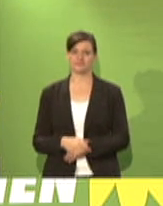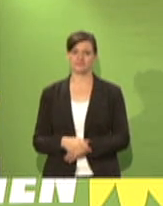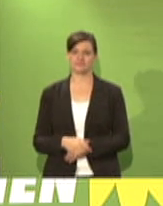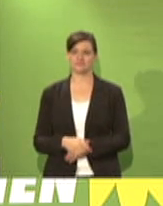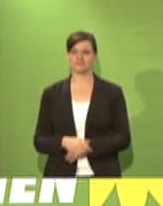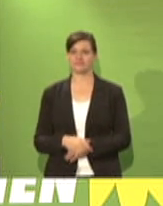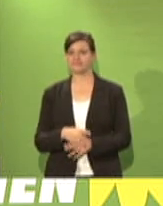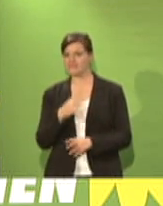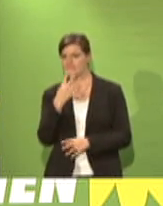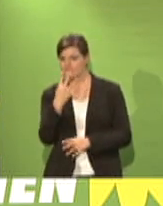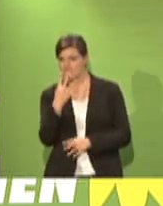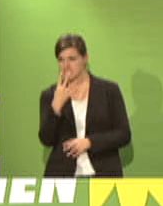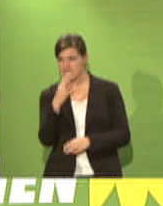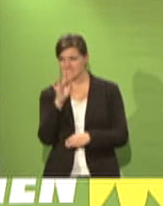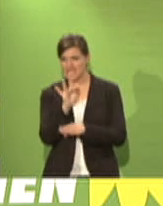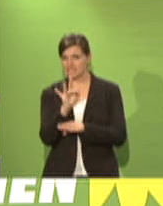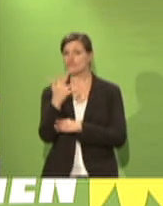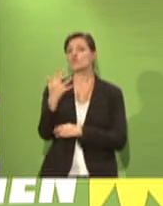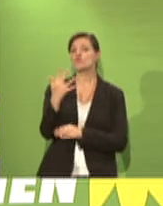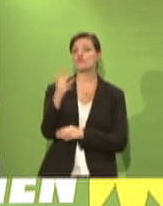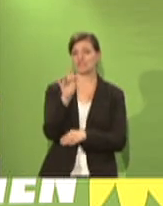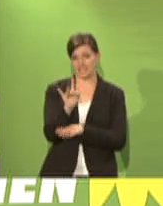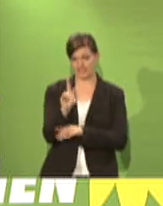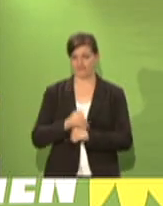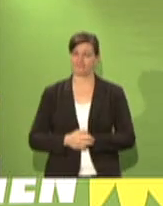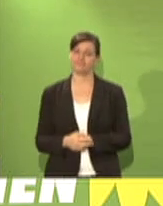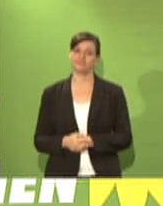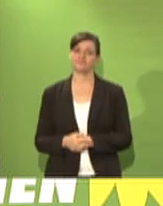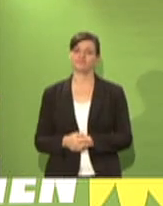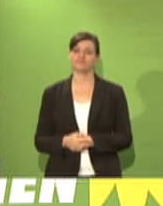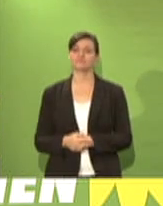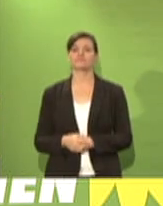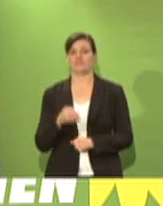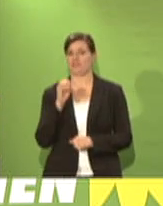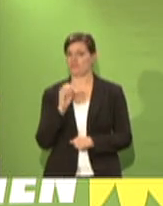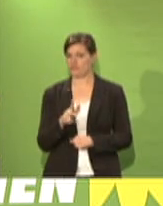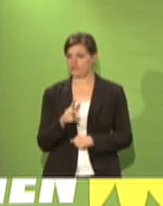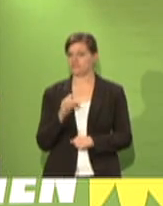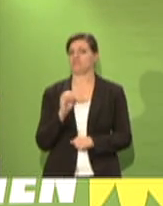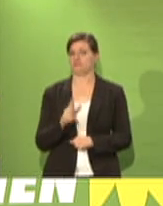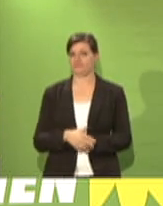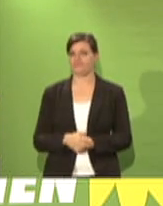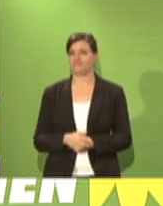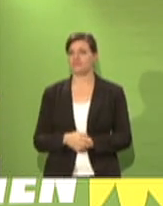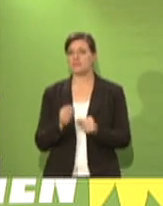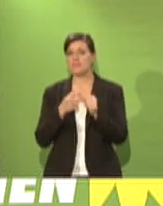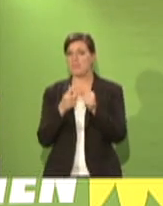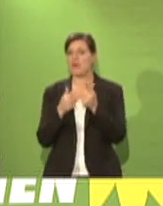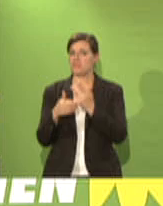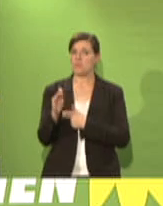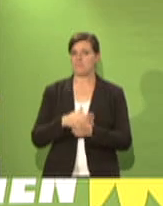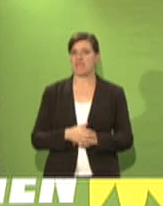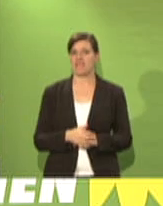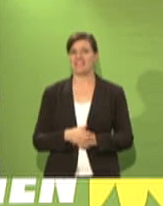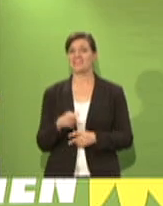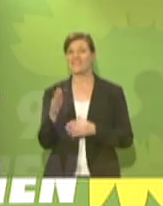Ich sehe vier Gegenstimmen, fünf Gegenstimmen. Ah, okay. Einige mehr.